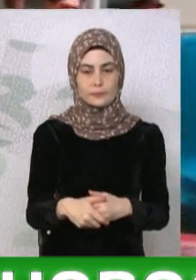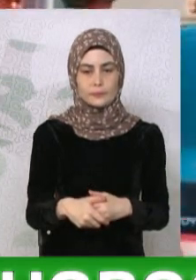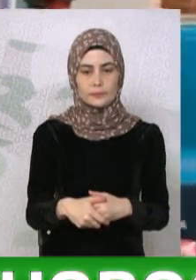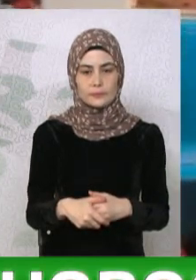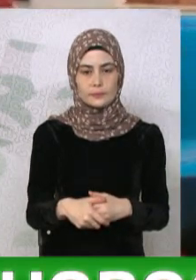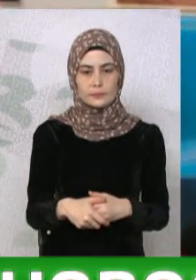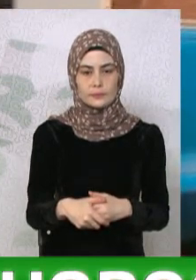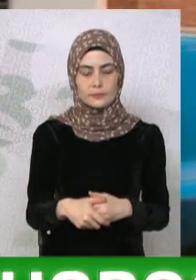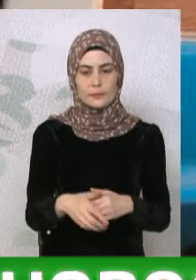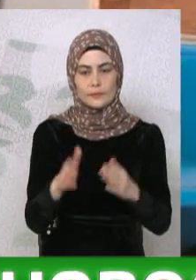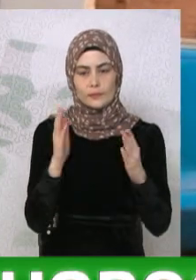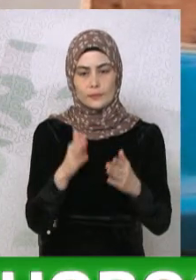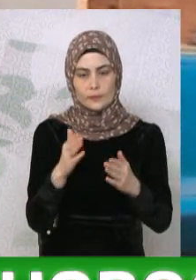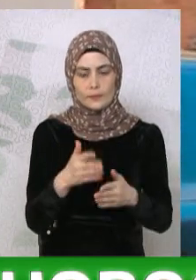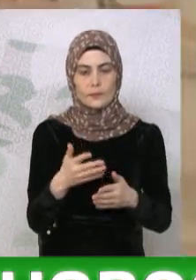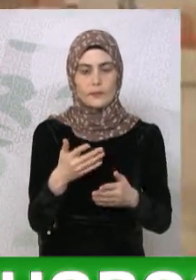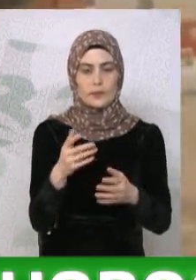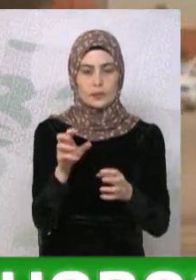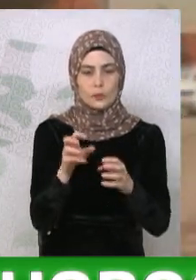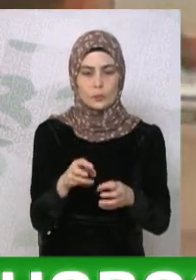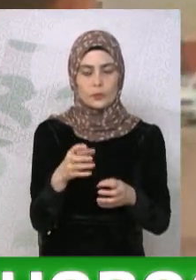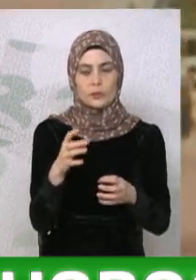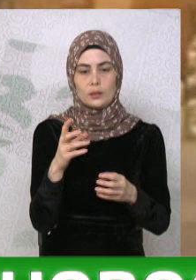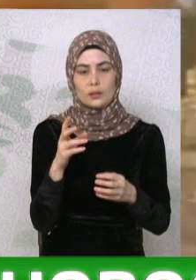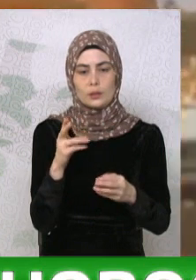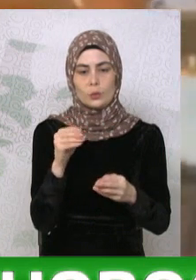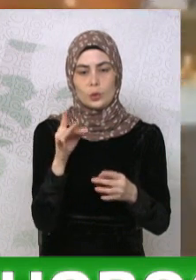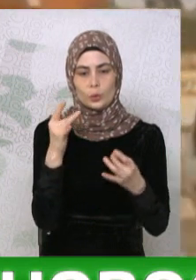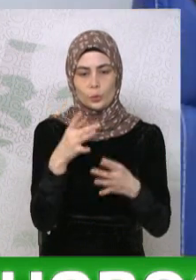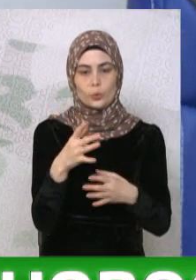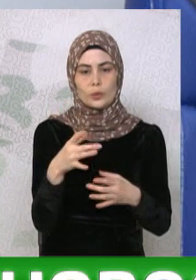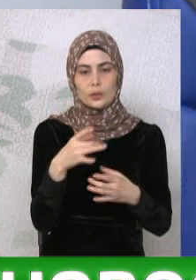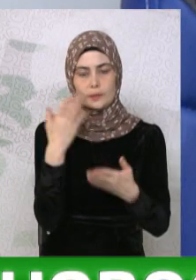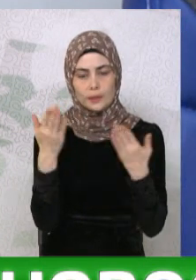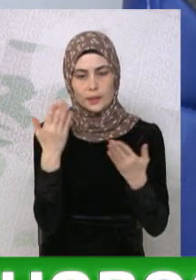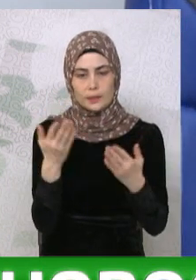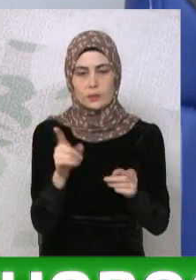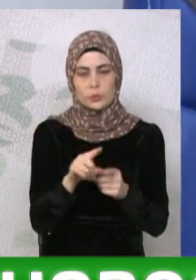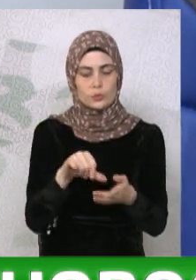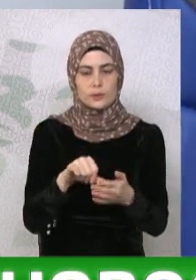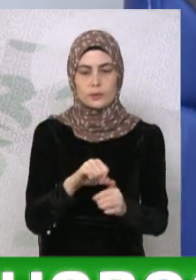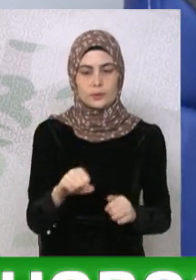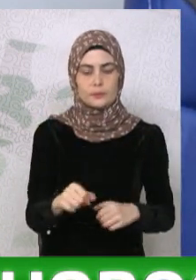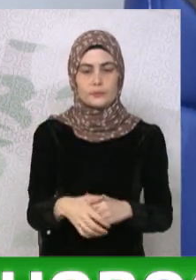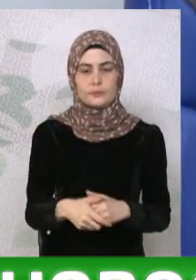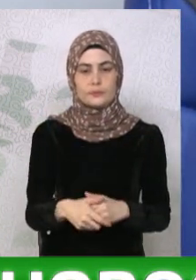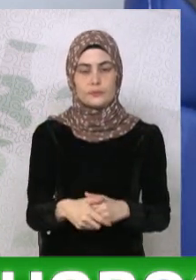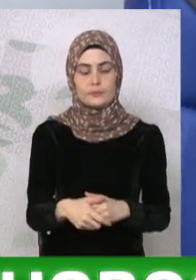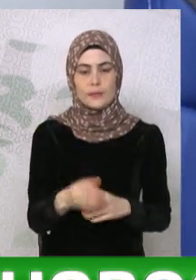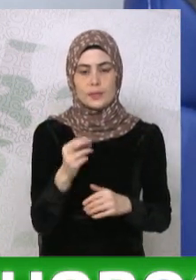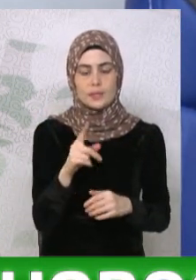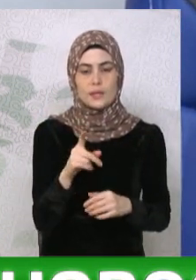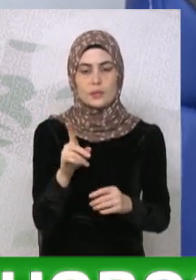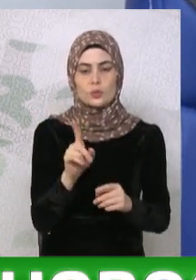Религиозных обрядах и церемониях, культурно-развлекательных, спортивных и иных мероприятиях. Также необходимо напомнить, что с целью